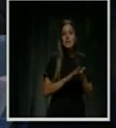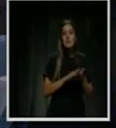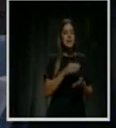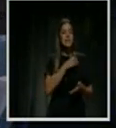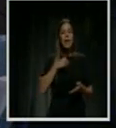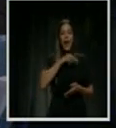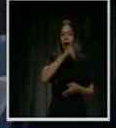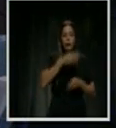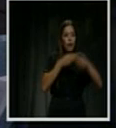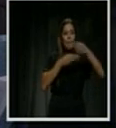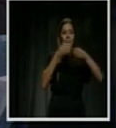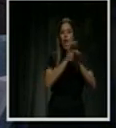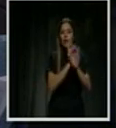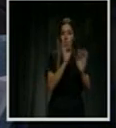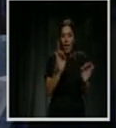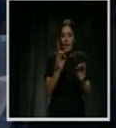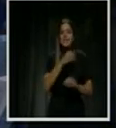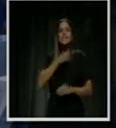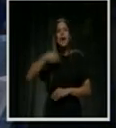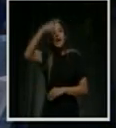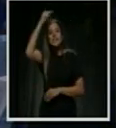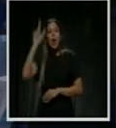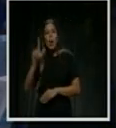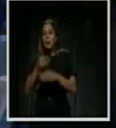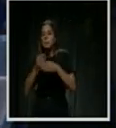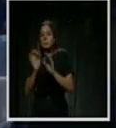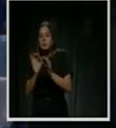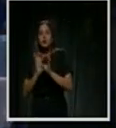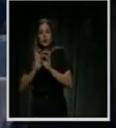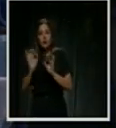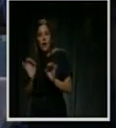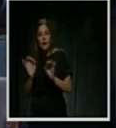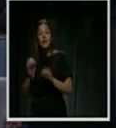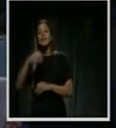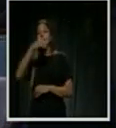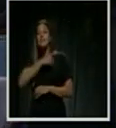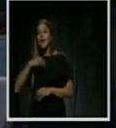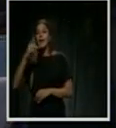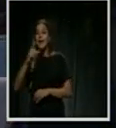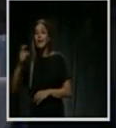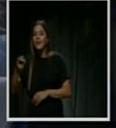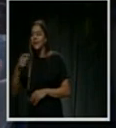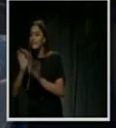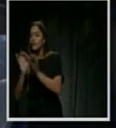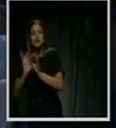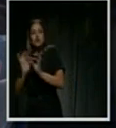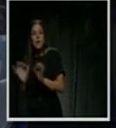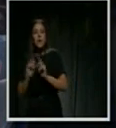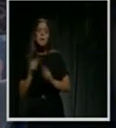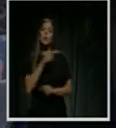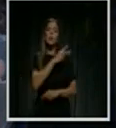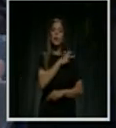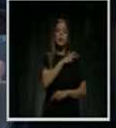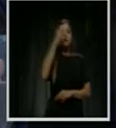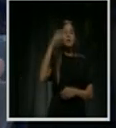il-isptar San Luq għadu abbandunat. Jaf il-isptar Kering Grek għadu ma tranġax. U baqa jagħtihom il-flus. U qabel ma jgħidu